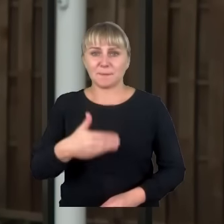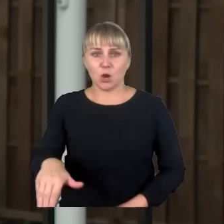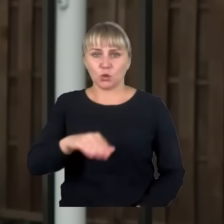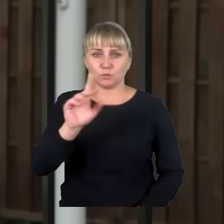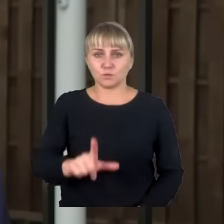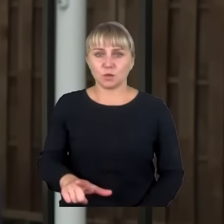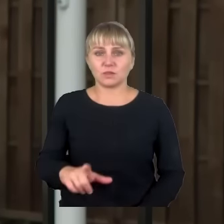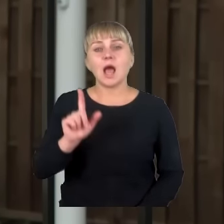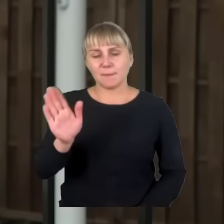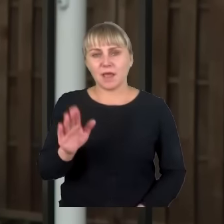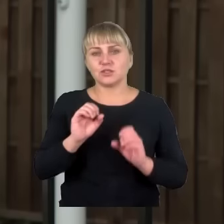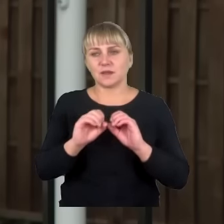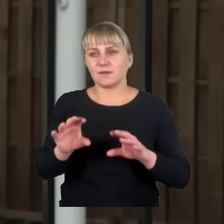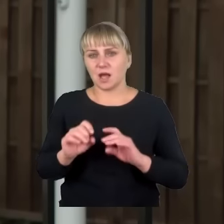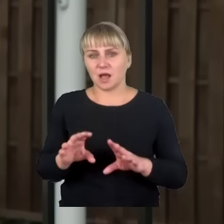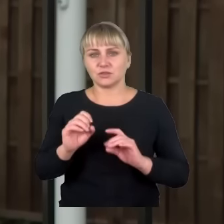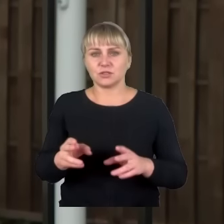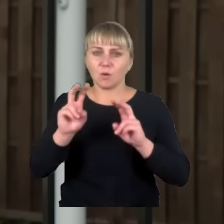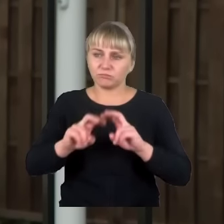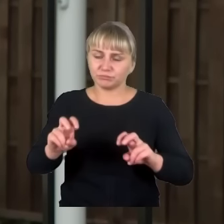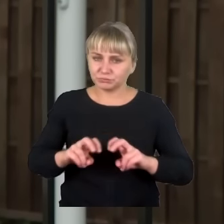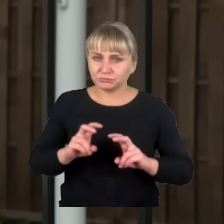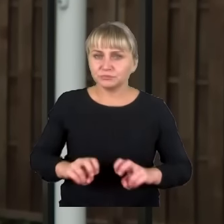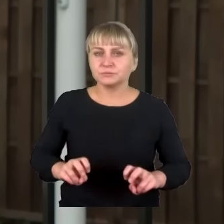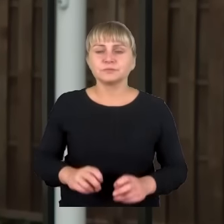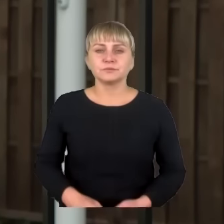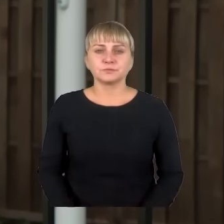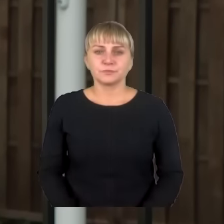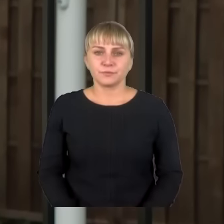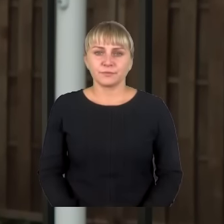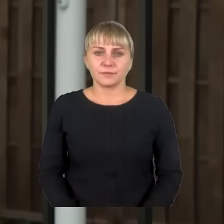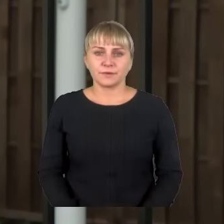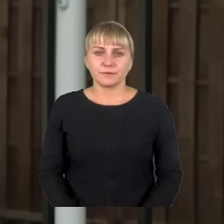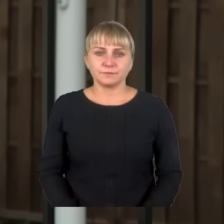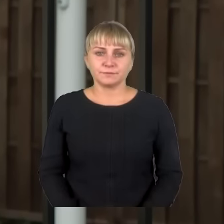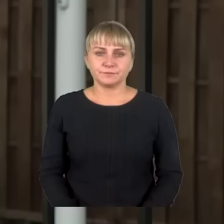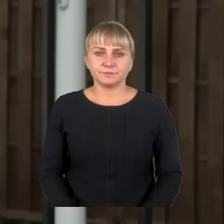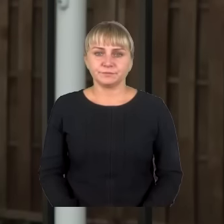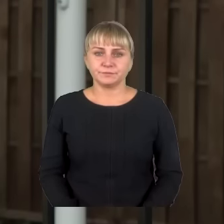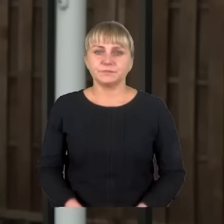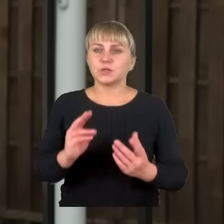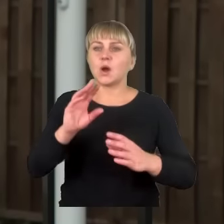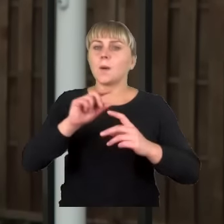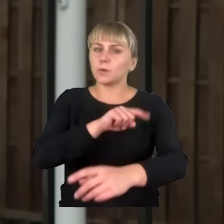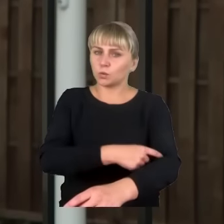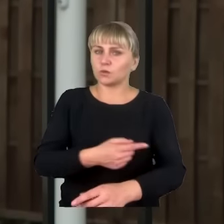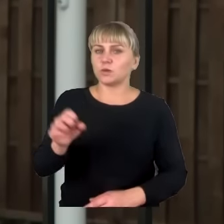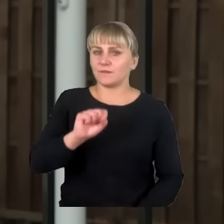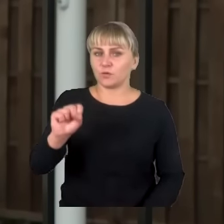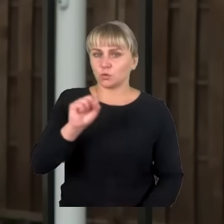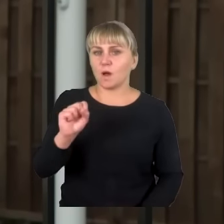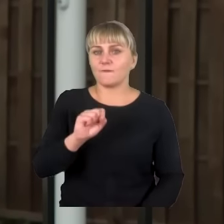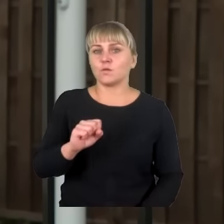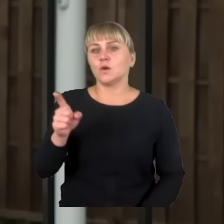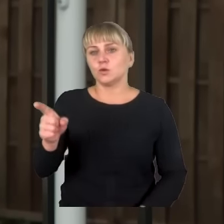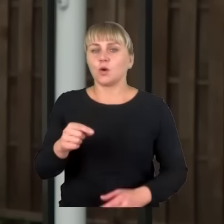będzie wyjaśniało, to będzie przedmiotem wyjaśniania prokuratury we Wrocławiu, która prowadzi to śledztwo. Jak